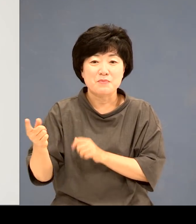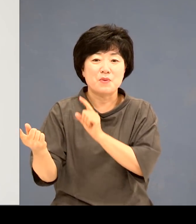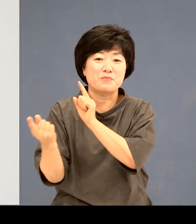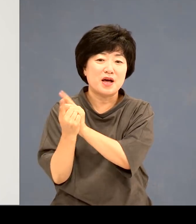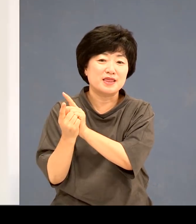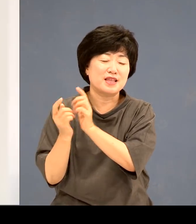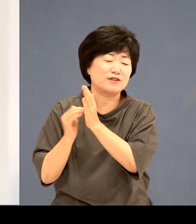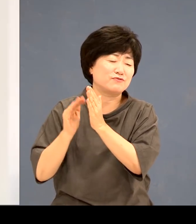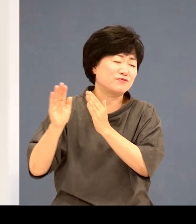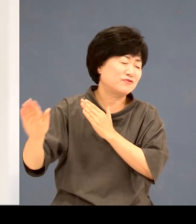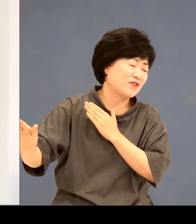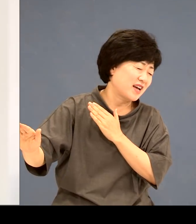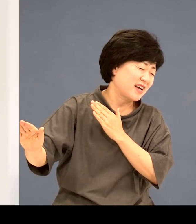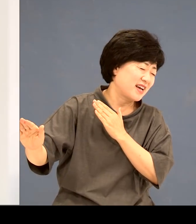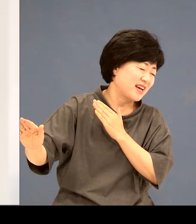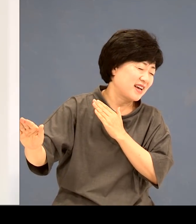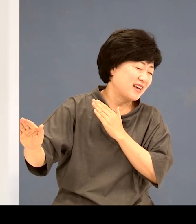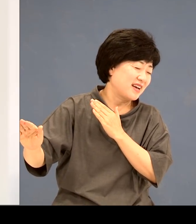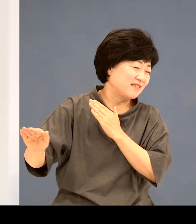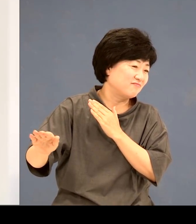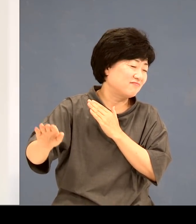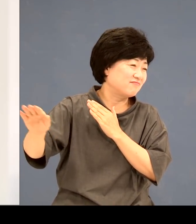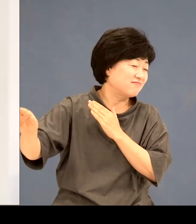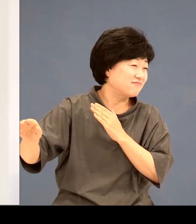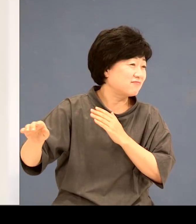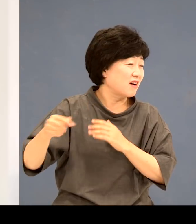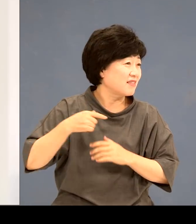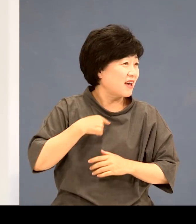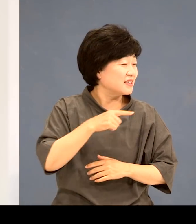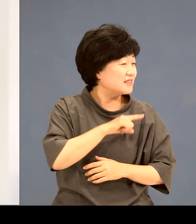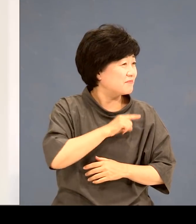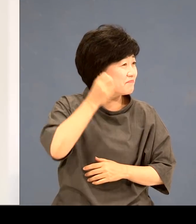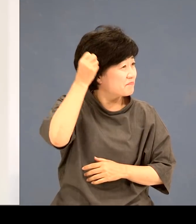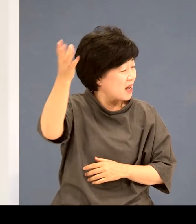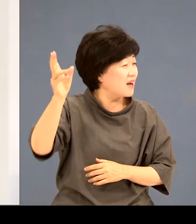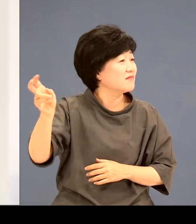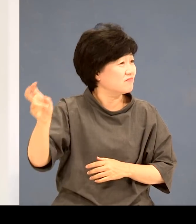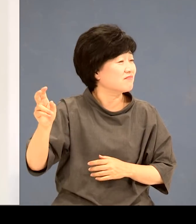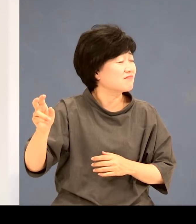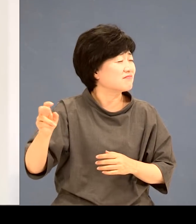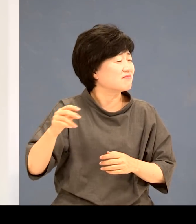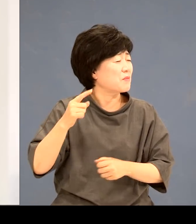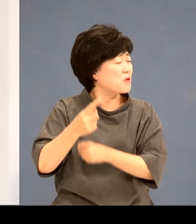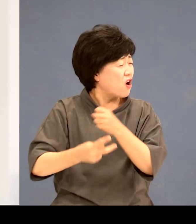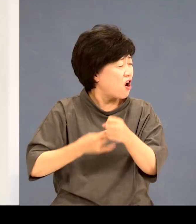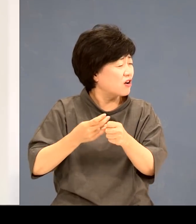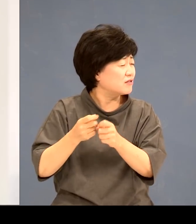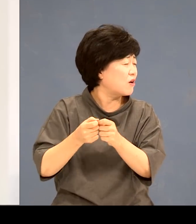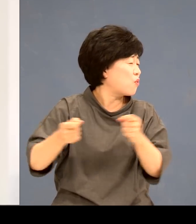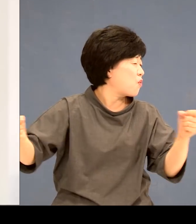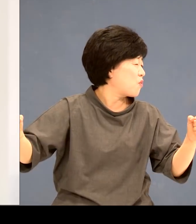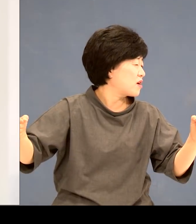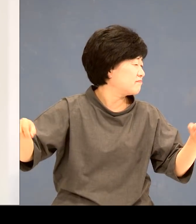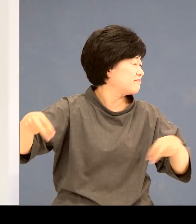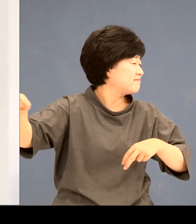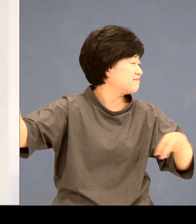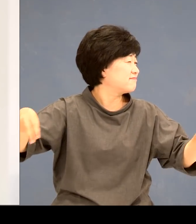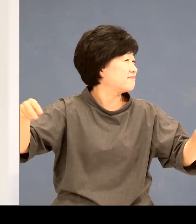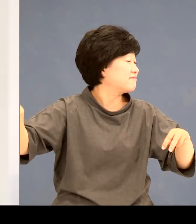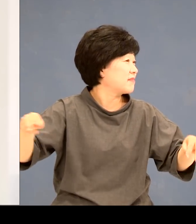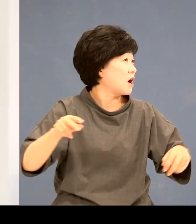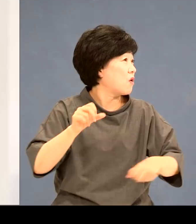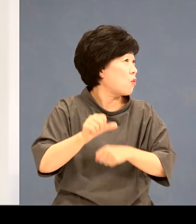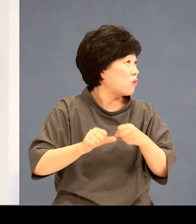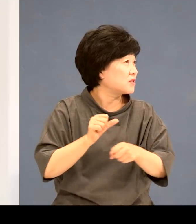그랬었는데 그 한 번 만남 이후에 저는 그분들이 저의 이름을 잊고 계신 줄 알았어요. 네네. 근데